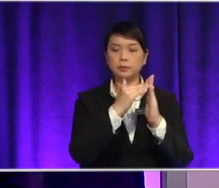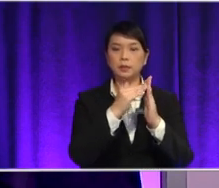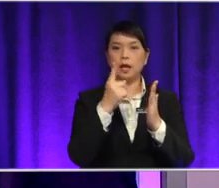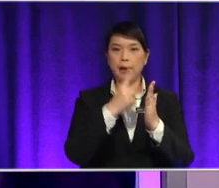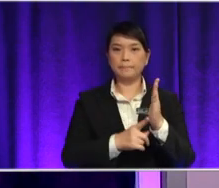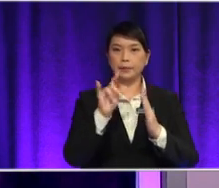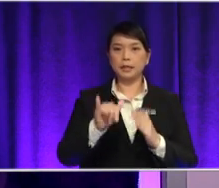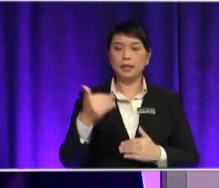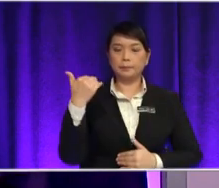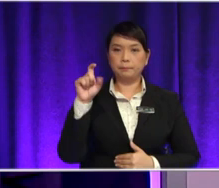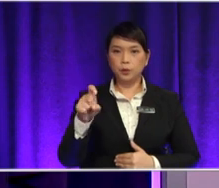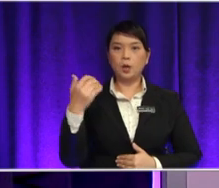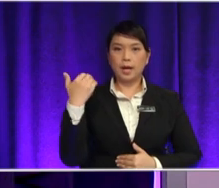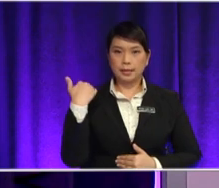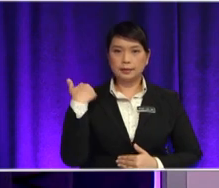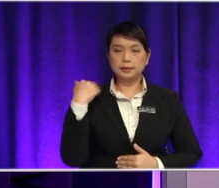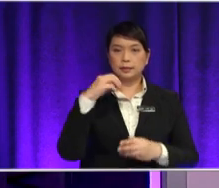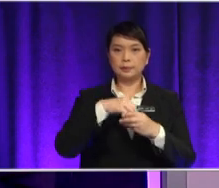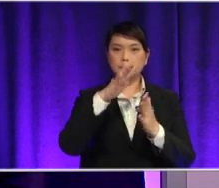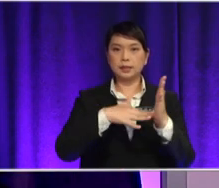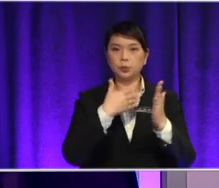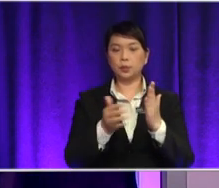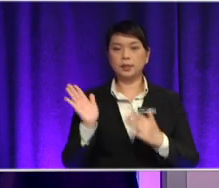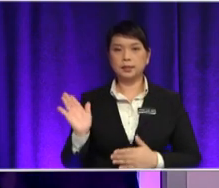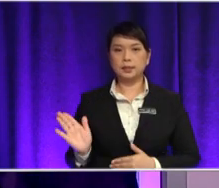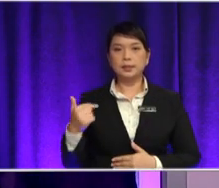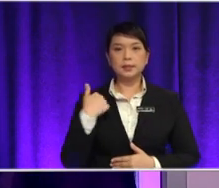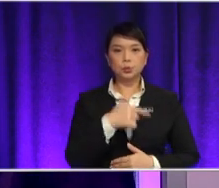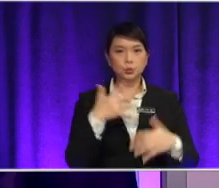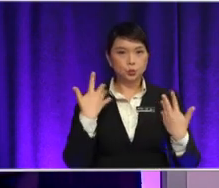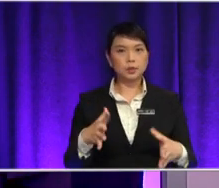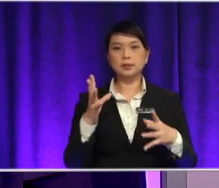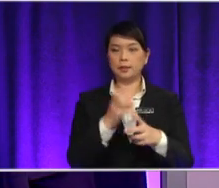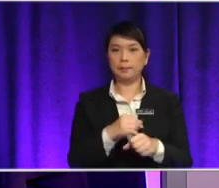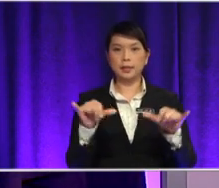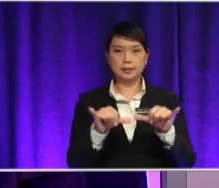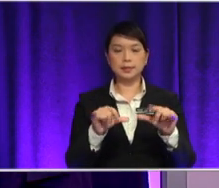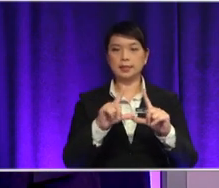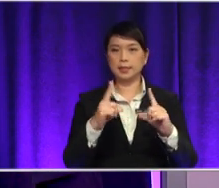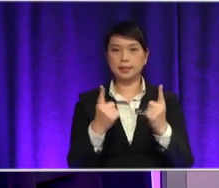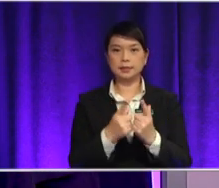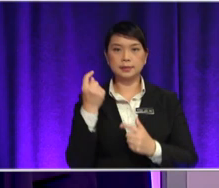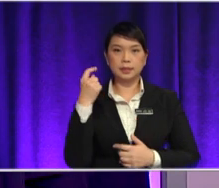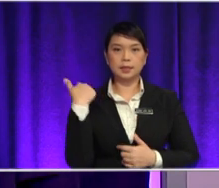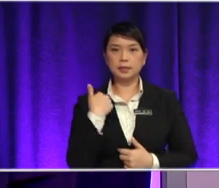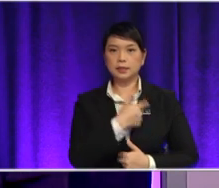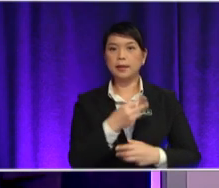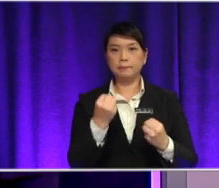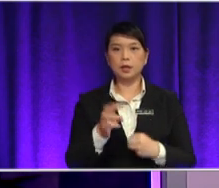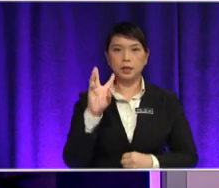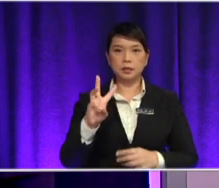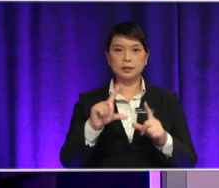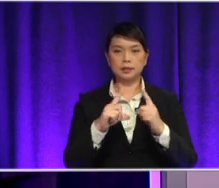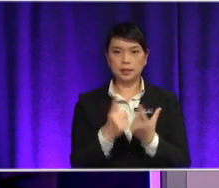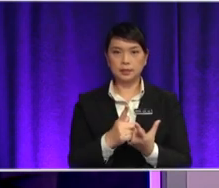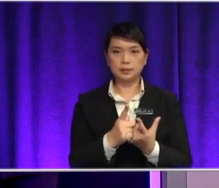tersebut daripada data yang diberi tadi. Baik. Kita dah dapat saiz kelas tadi, kita nak 6 saiz kelas. So kita dah